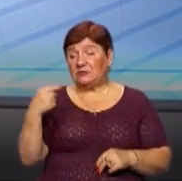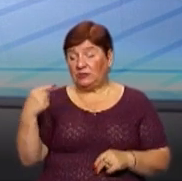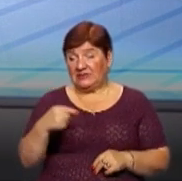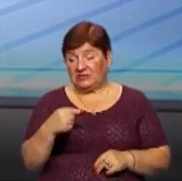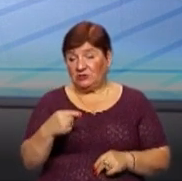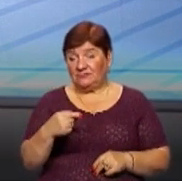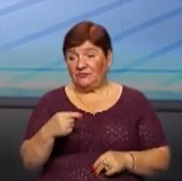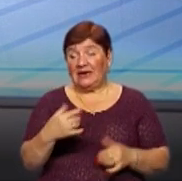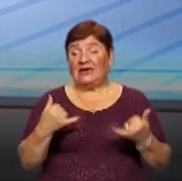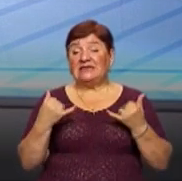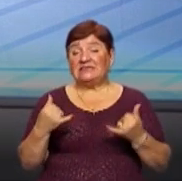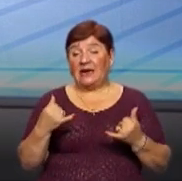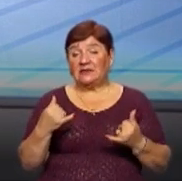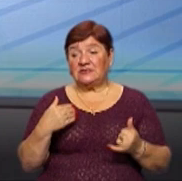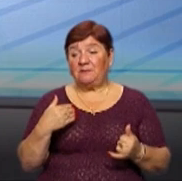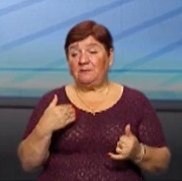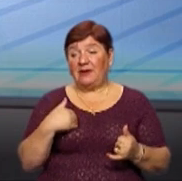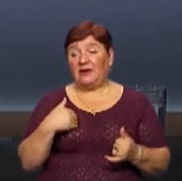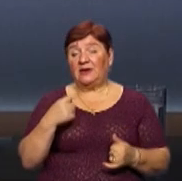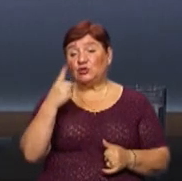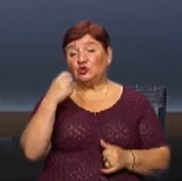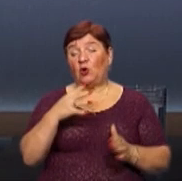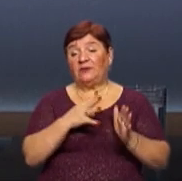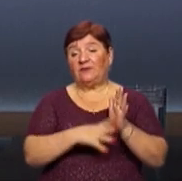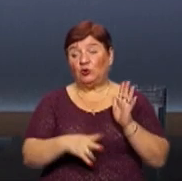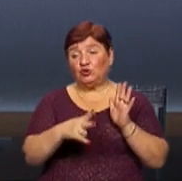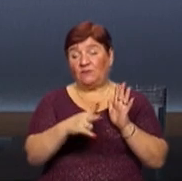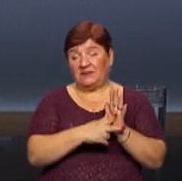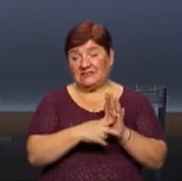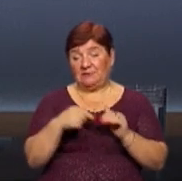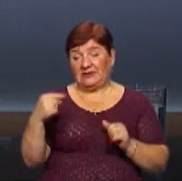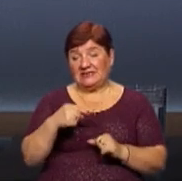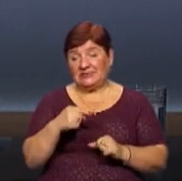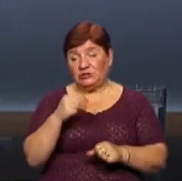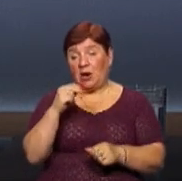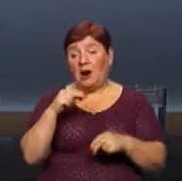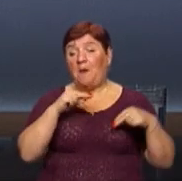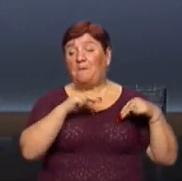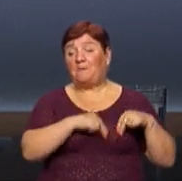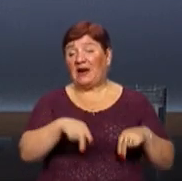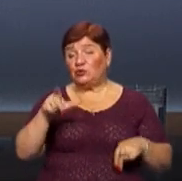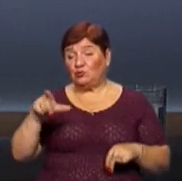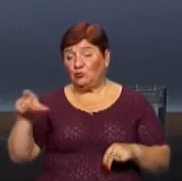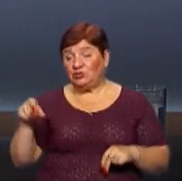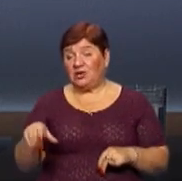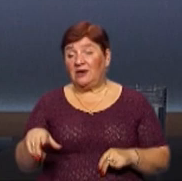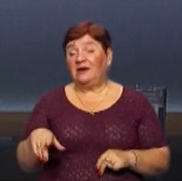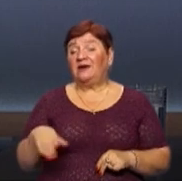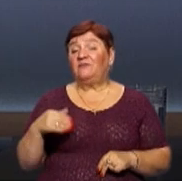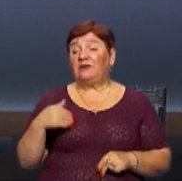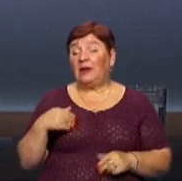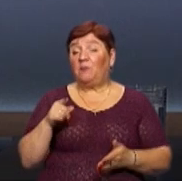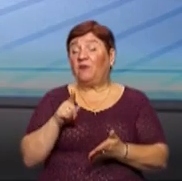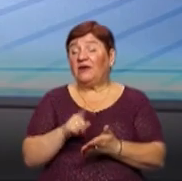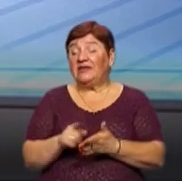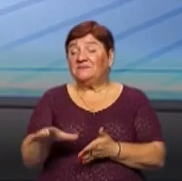тисяч. Зараз, на жаль, ми маємо десь під 198. Тисяч. Тисяч, так. Оці всі працюючі люди повинні